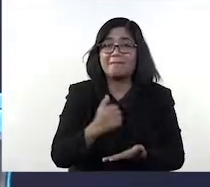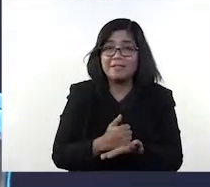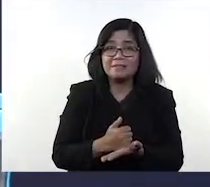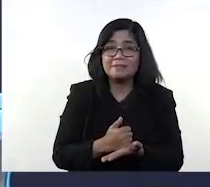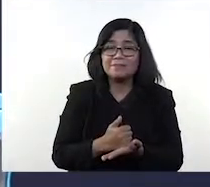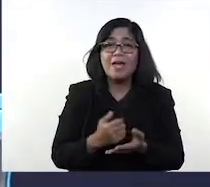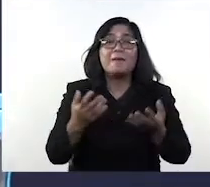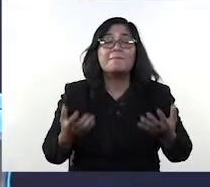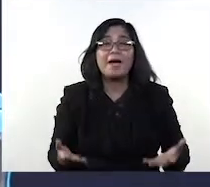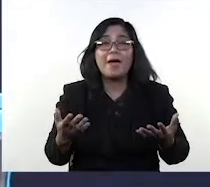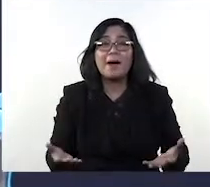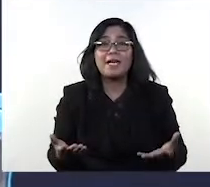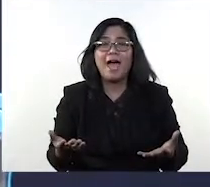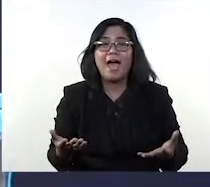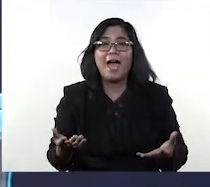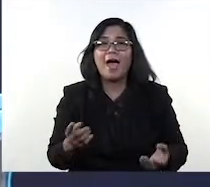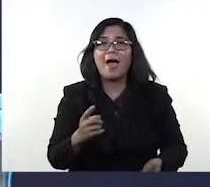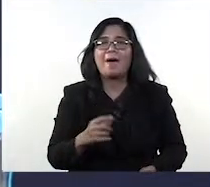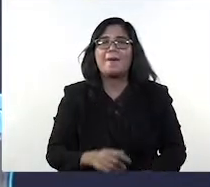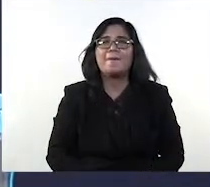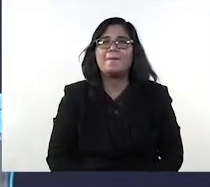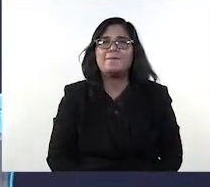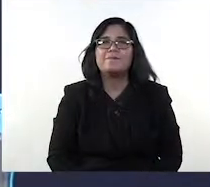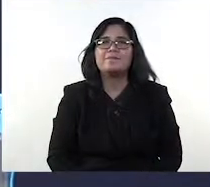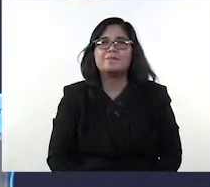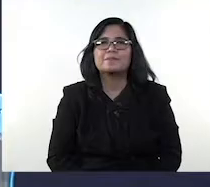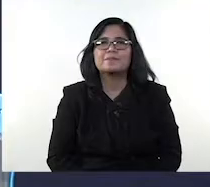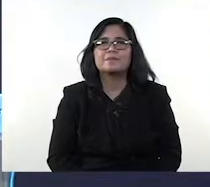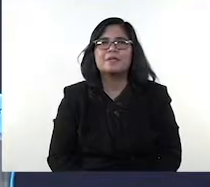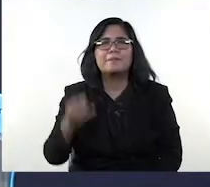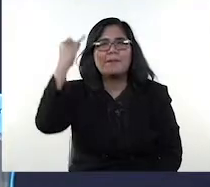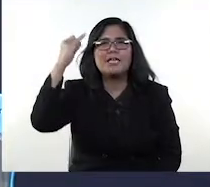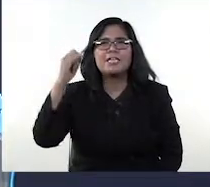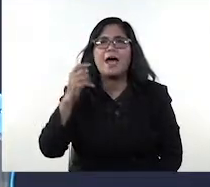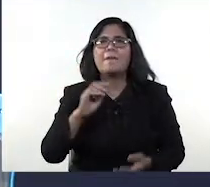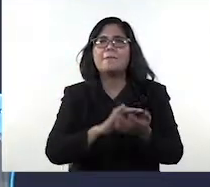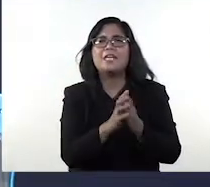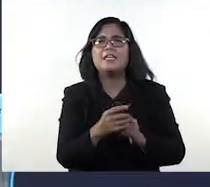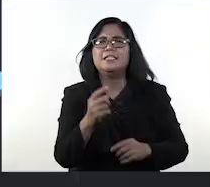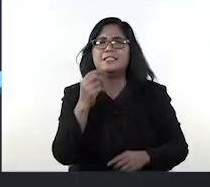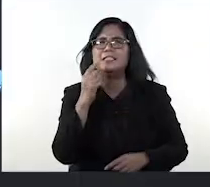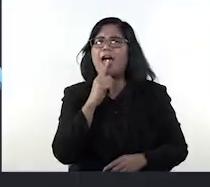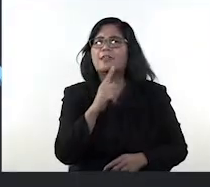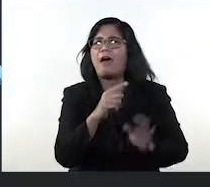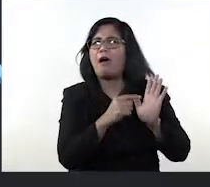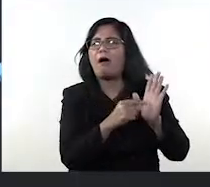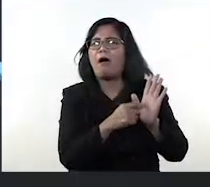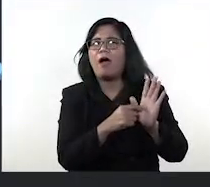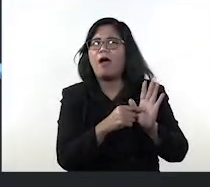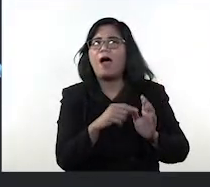Hai bagaimana mewujudkan mimpi hal yang pertama untuk ini dapat mewujudkan mimpi kita harus bangun dari tidur